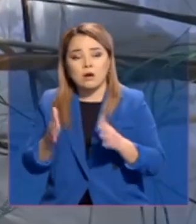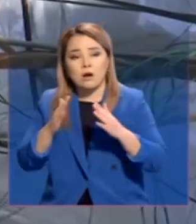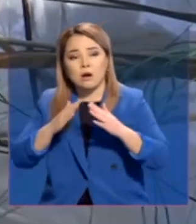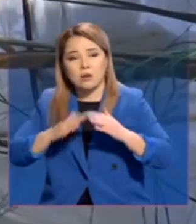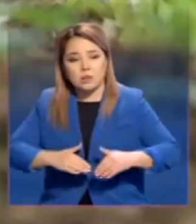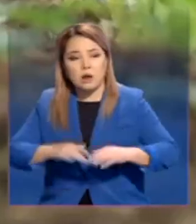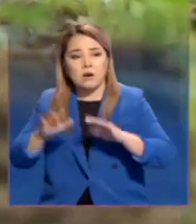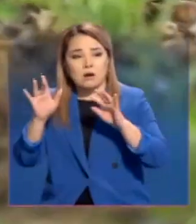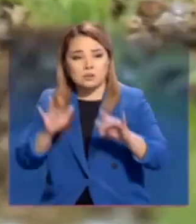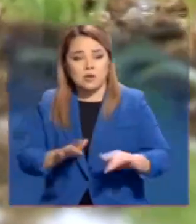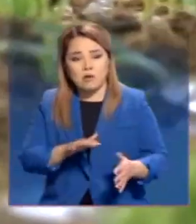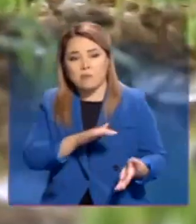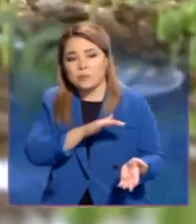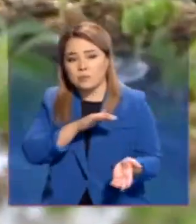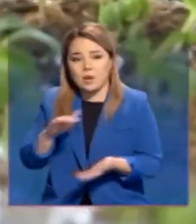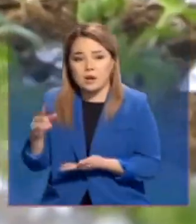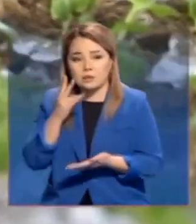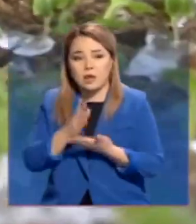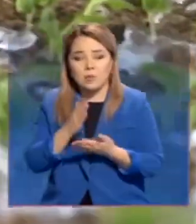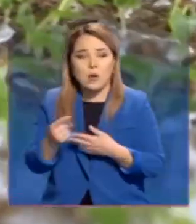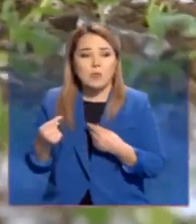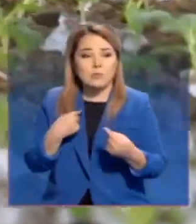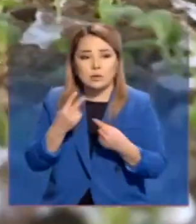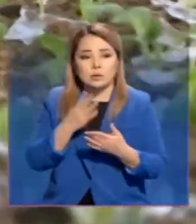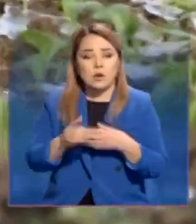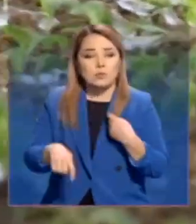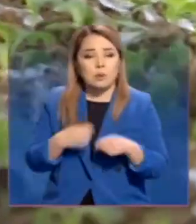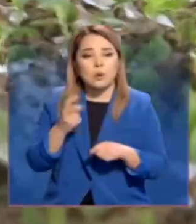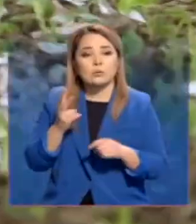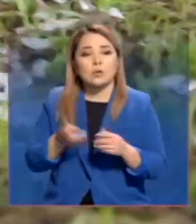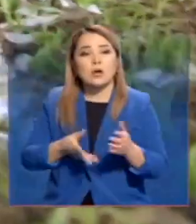жатыр. Көкөніс өсіріп күн көріп жүргендер енді